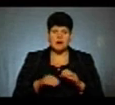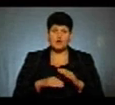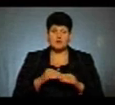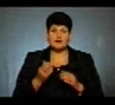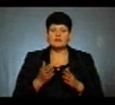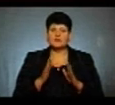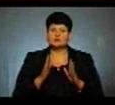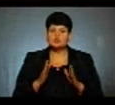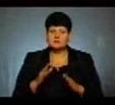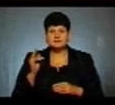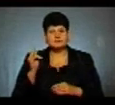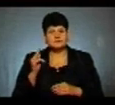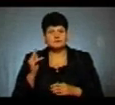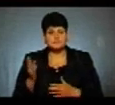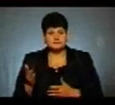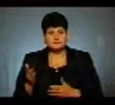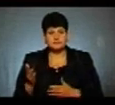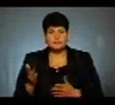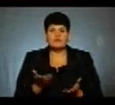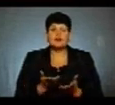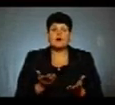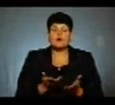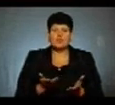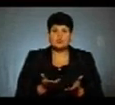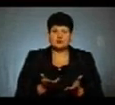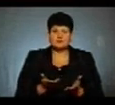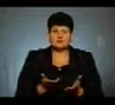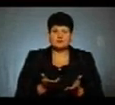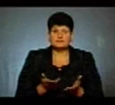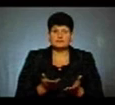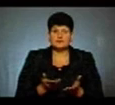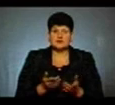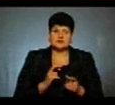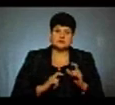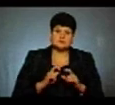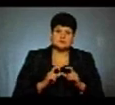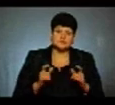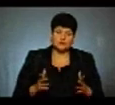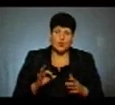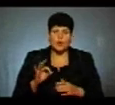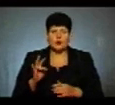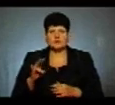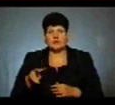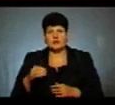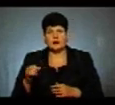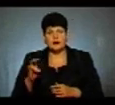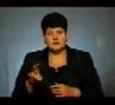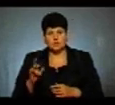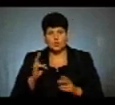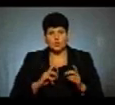він буде здобувати цю освіту, у якому, при якому вузі чи онлайн-курси може він